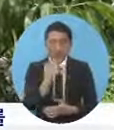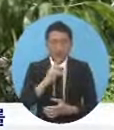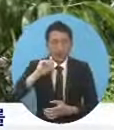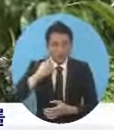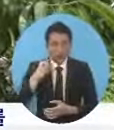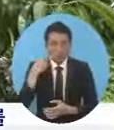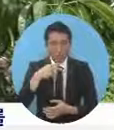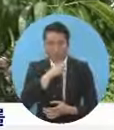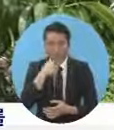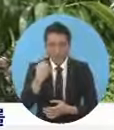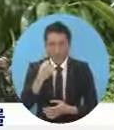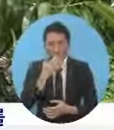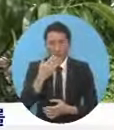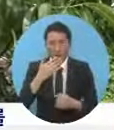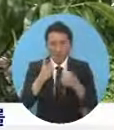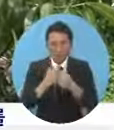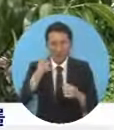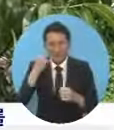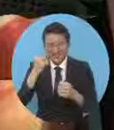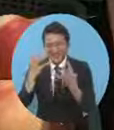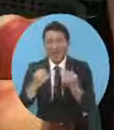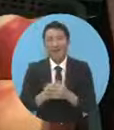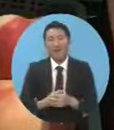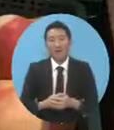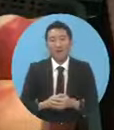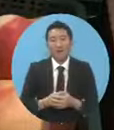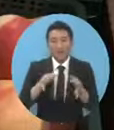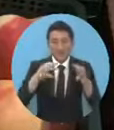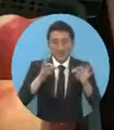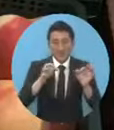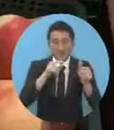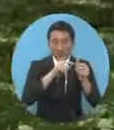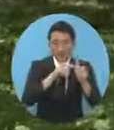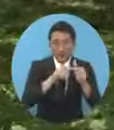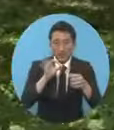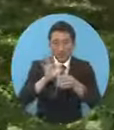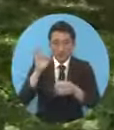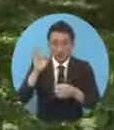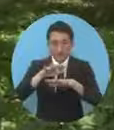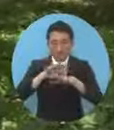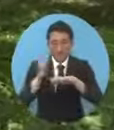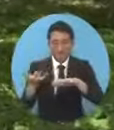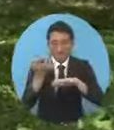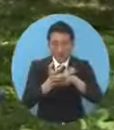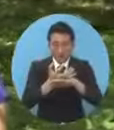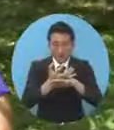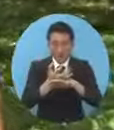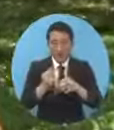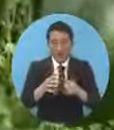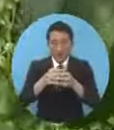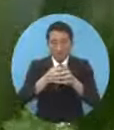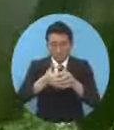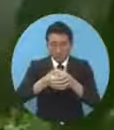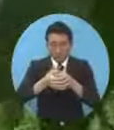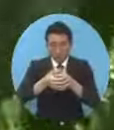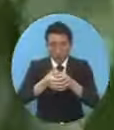높아 소비자들에게 굉장한 인기를 얻고 있습니다. 김창영 씨는 10여 년 전 귀농해 1.2헥타르에서